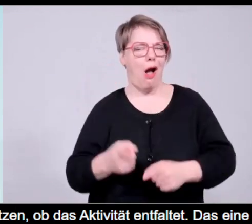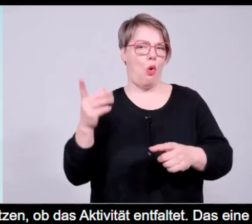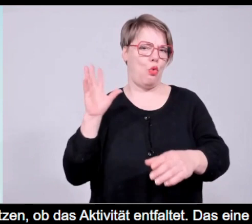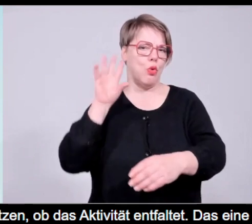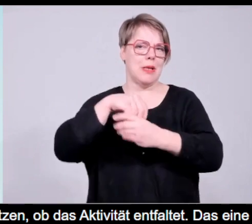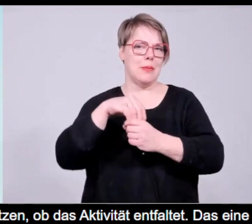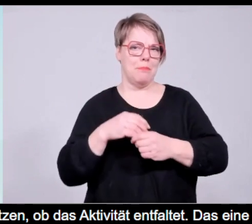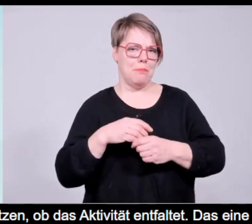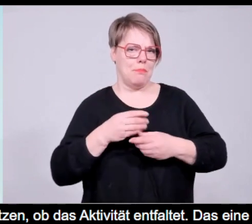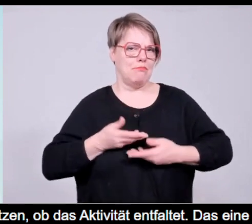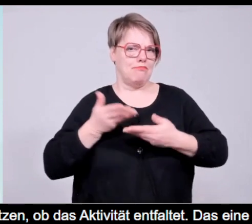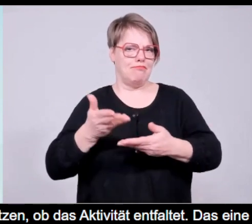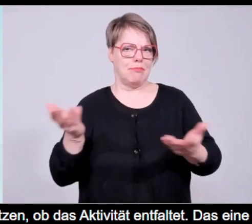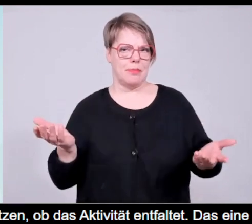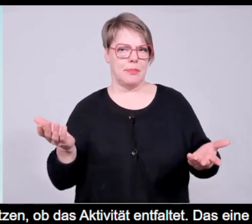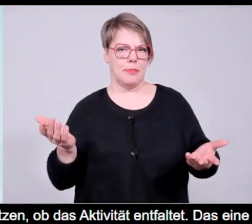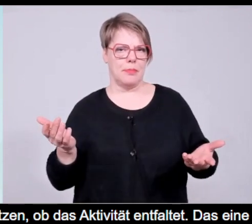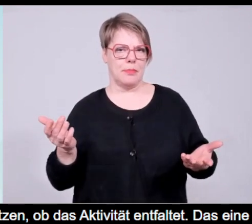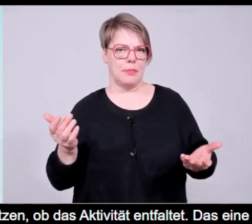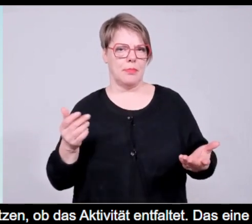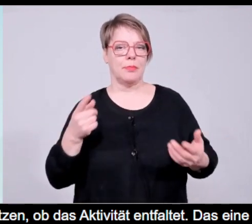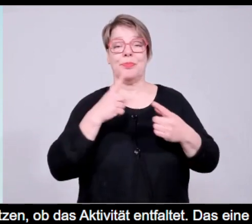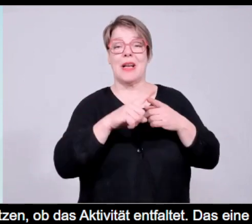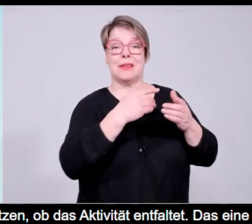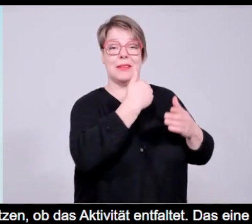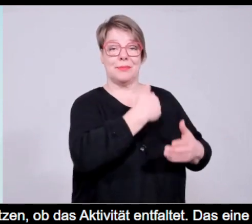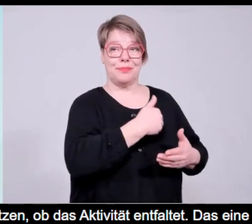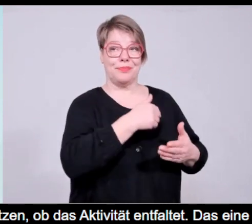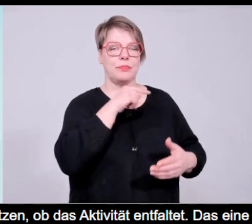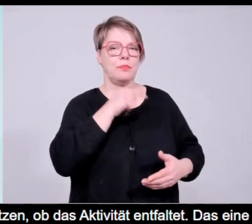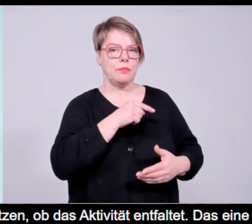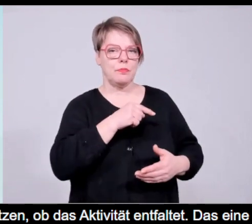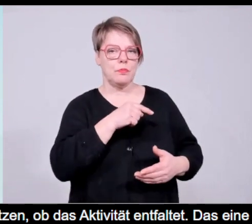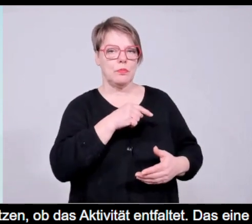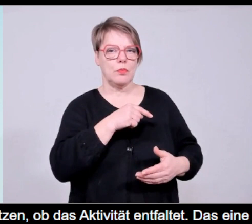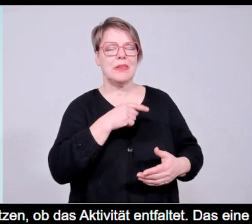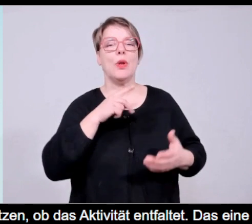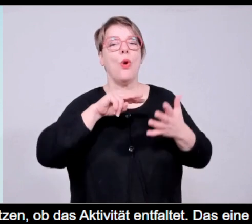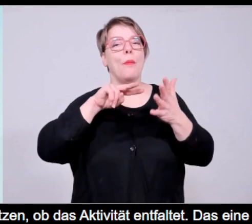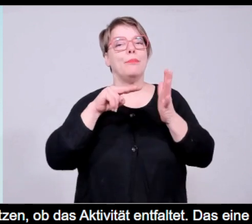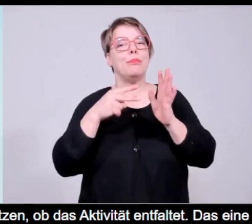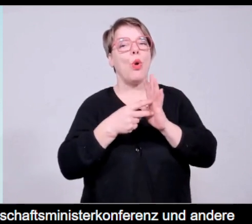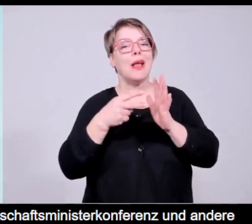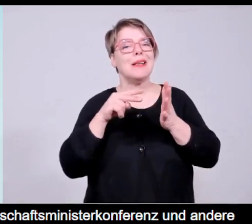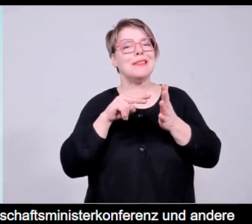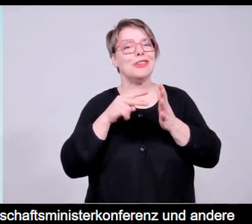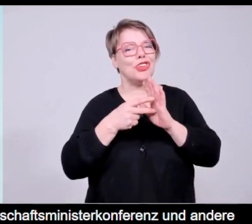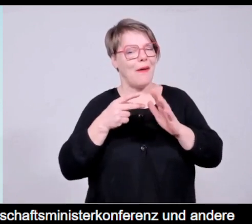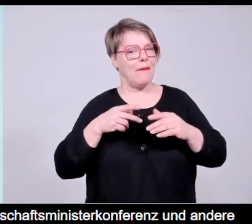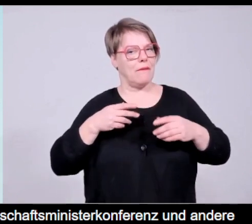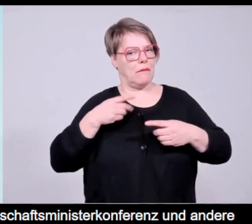natürlich jetzt zu einer Verzögerung. Eigentlich sollte ja heute das Ganze dann fertig sein, vorbereitet sein, sodass Anträge gestellt werden können.